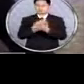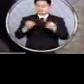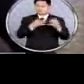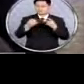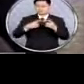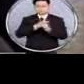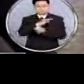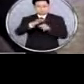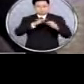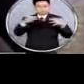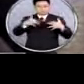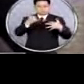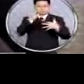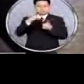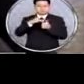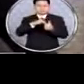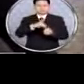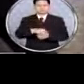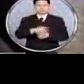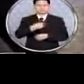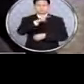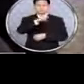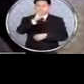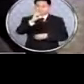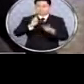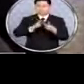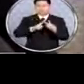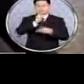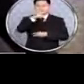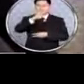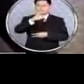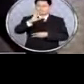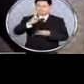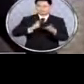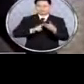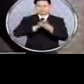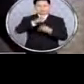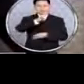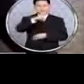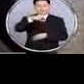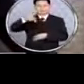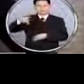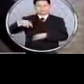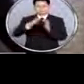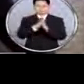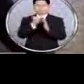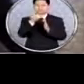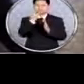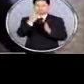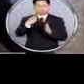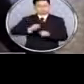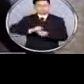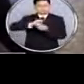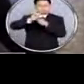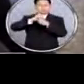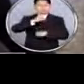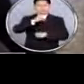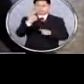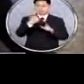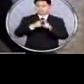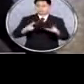议题的主导的空间，从 WTO 到 APEC 到将来的 TPP，我们都有很大很大的空间，台湾最